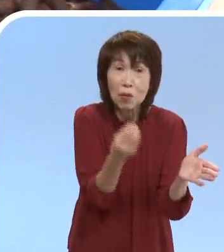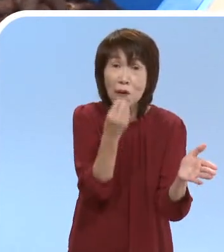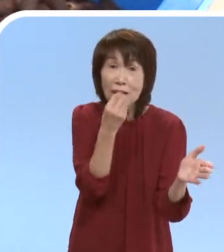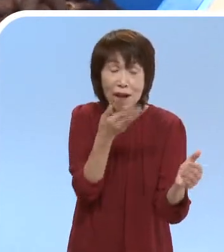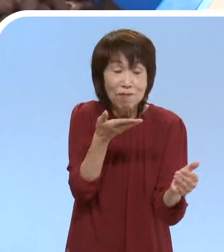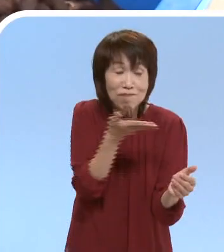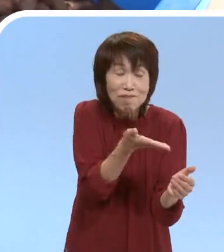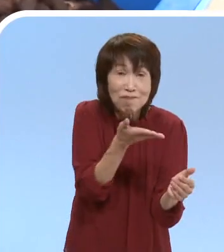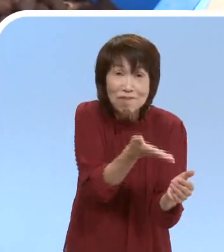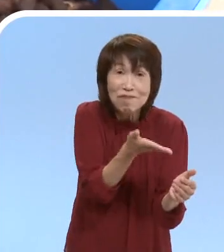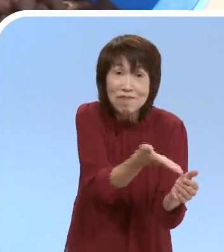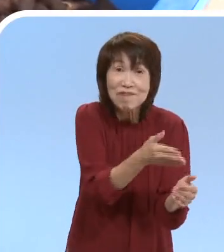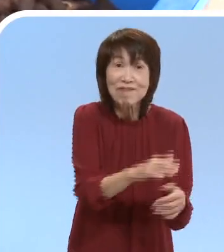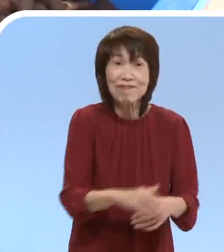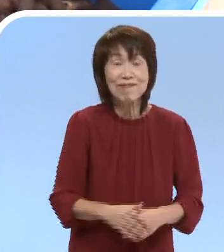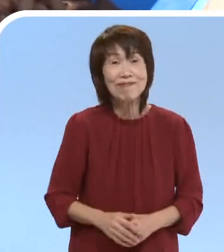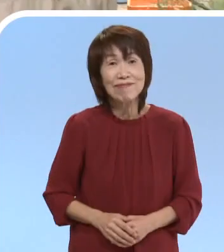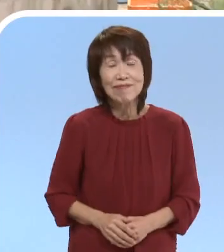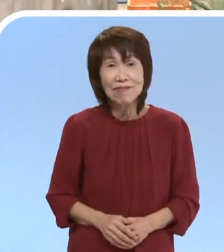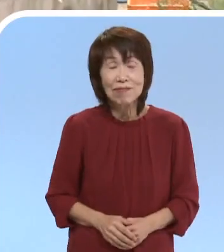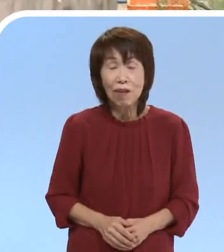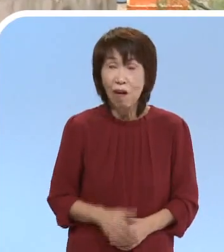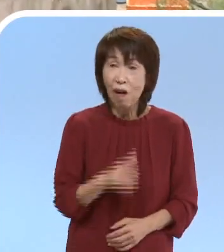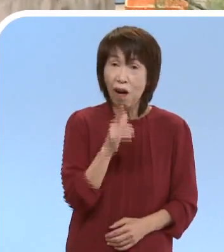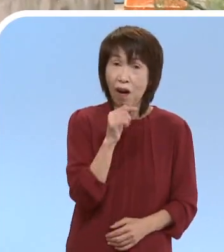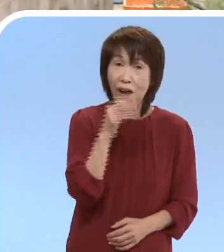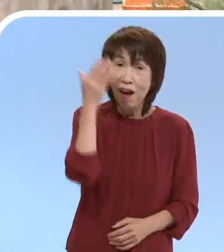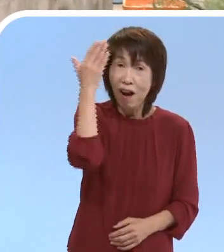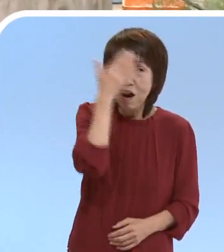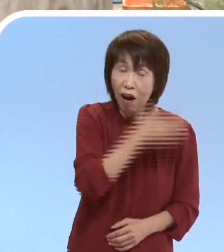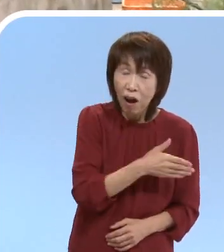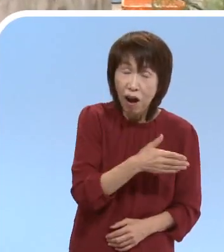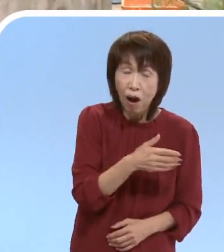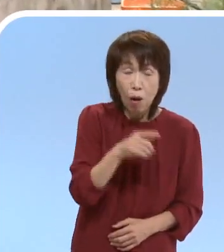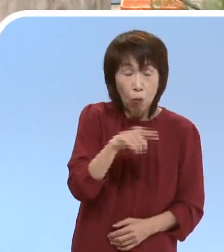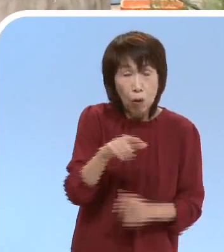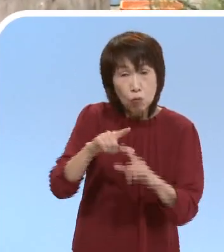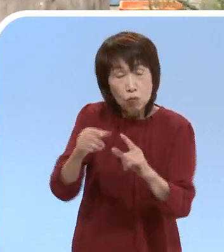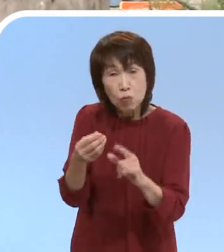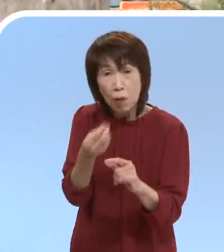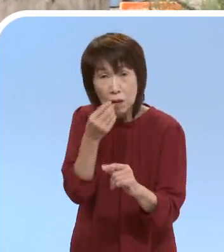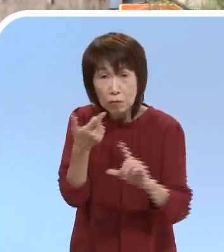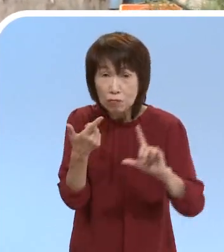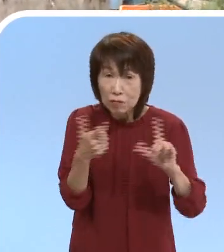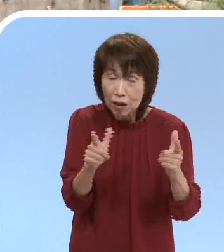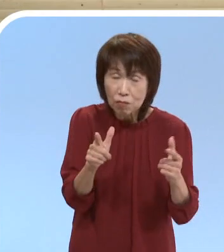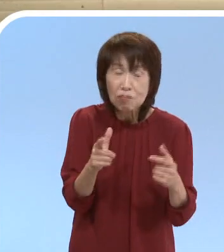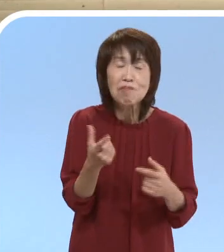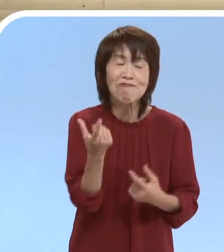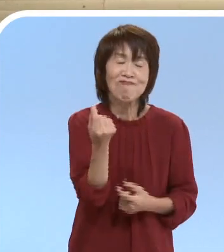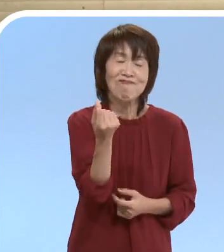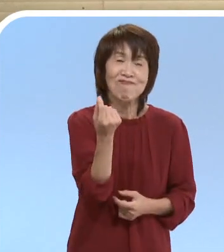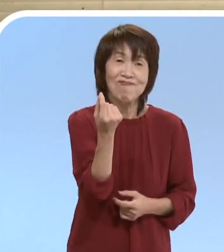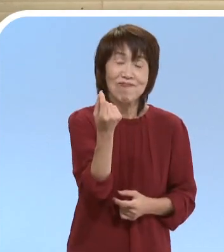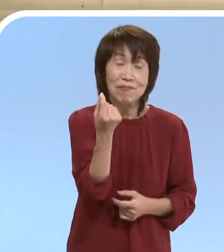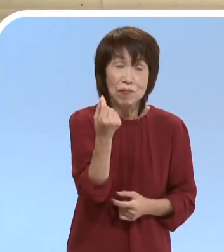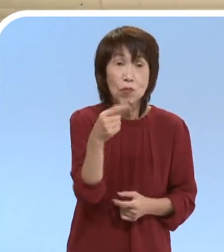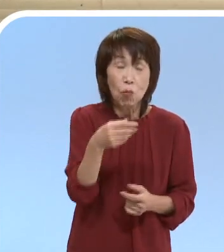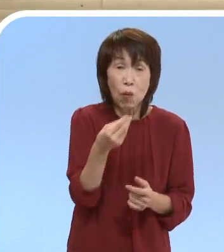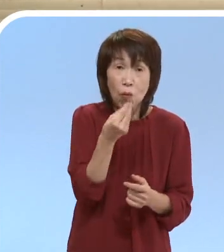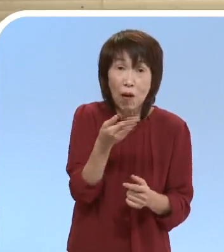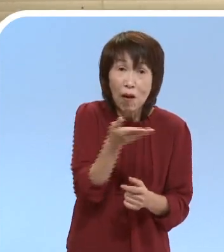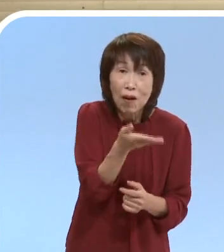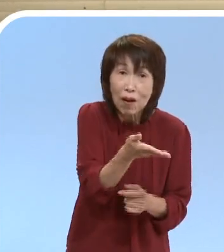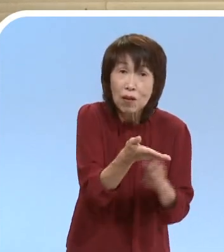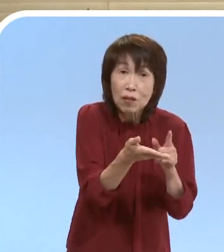。 あ、魚の餌になるんですか。やっぱりあの生育が変わったりとか、お味が変わったりするんでしょうか。 魚が病気になりにくい